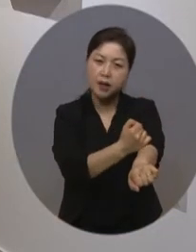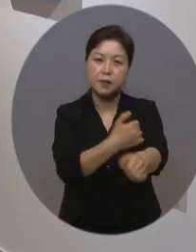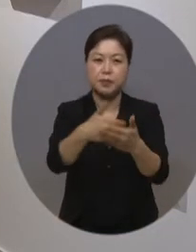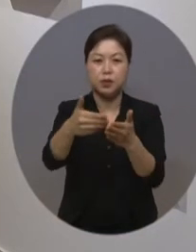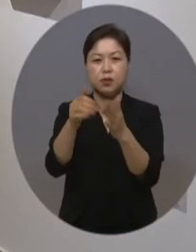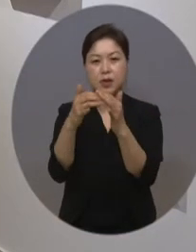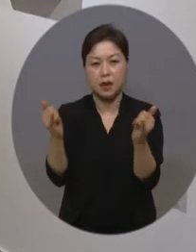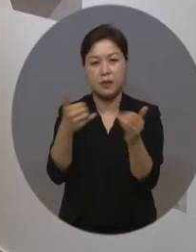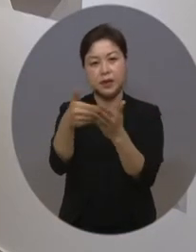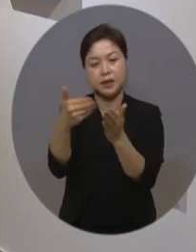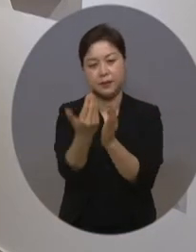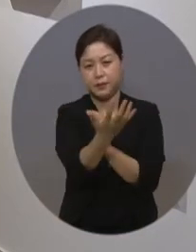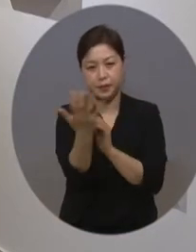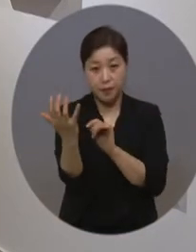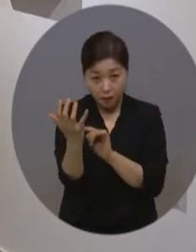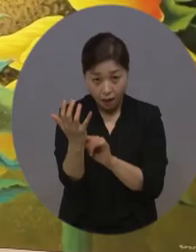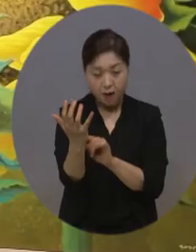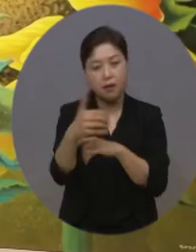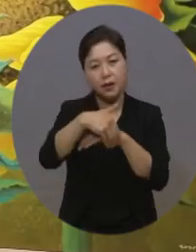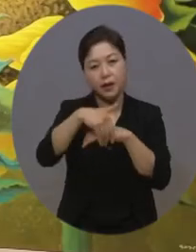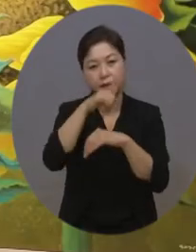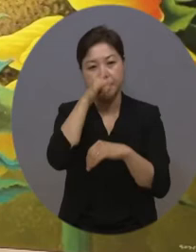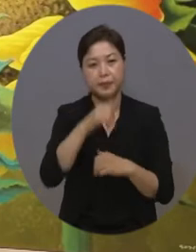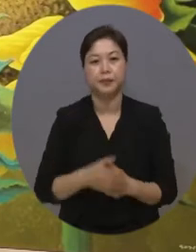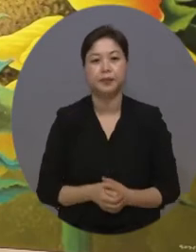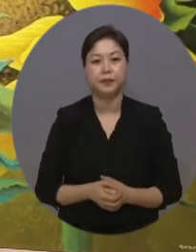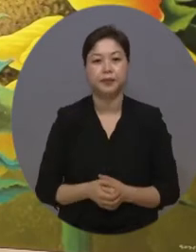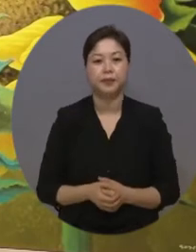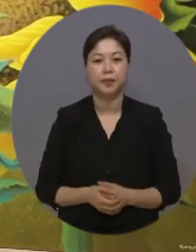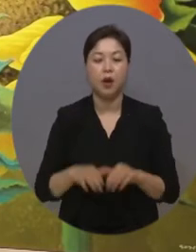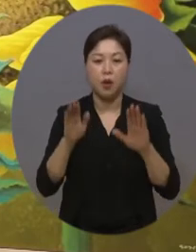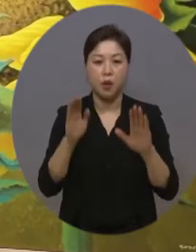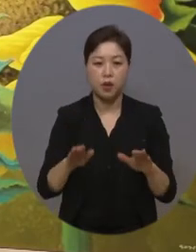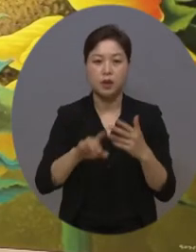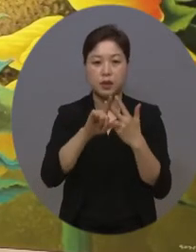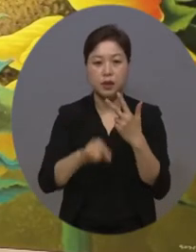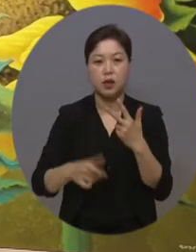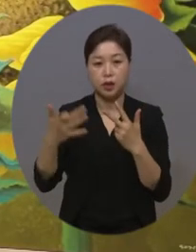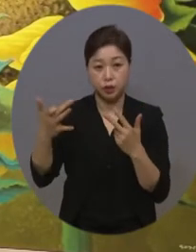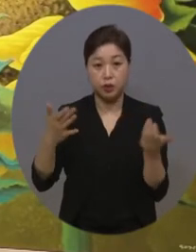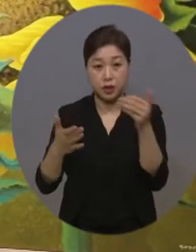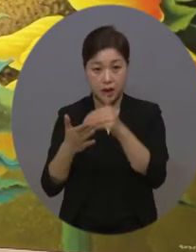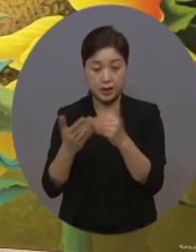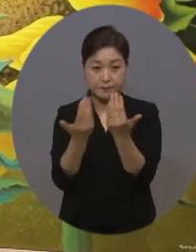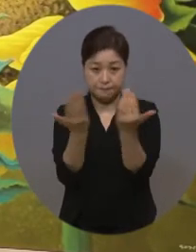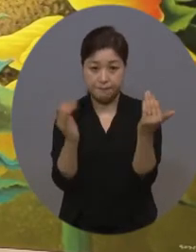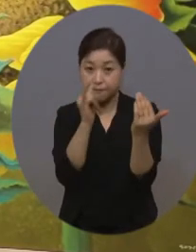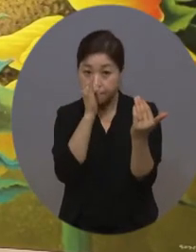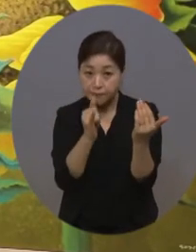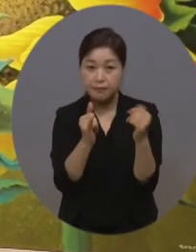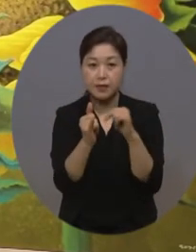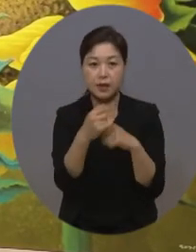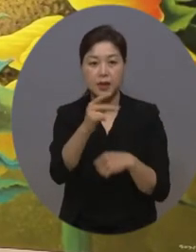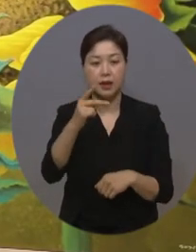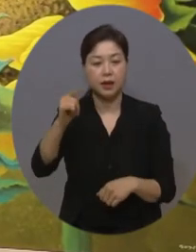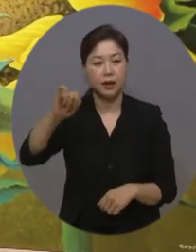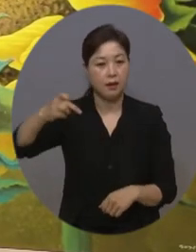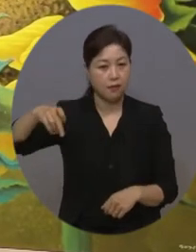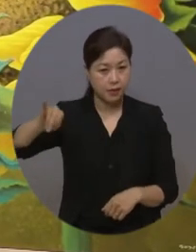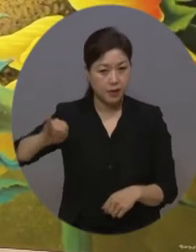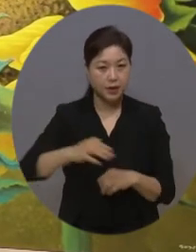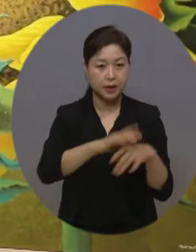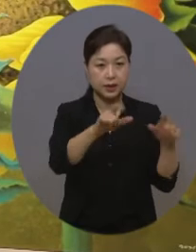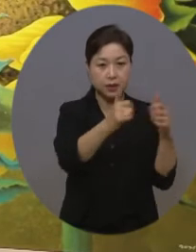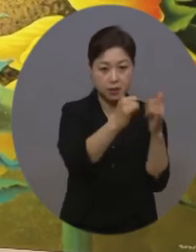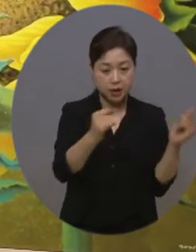작품들을 선보일 예정입니다. 오는 19일까지 열리는 이번 전시회를 통해 이 다다 갤러리가